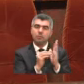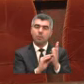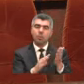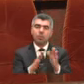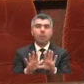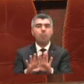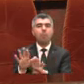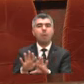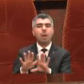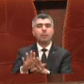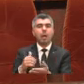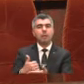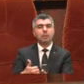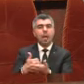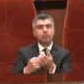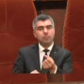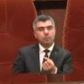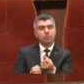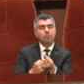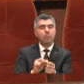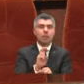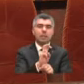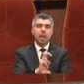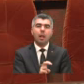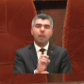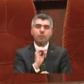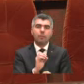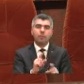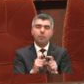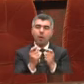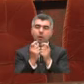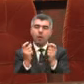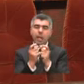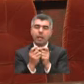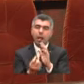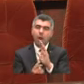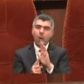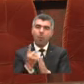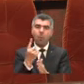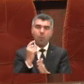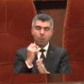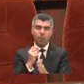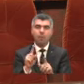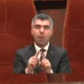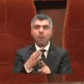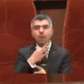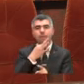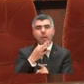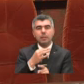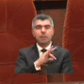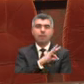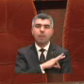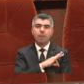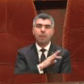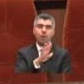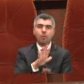المبادرات الدعم والتمويل اللي يمكن يستفدوا منها الشركات الناشئة، وهذا الشيء كيسهل لهم الاستفادة من